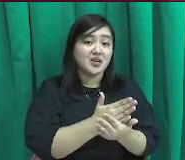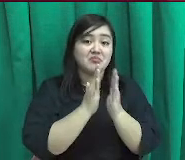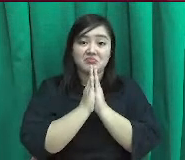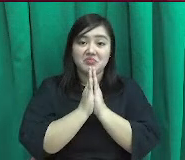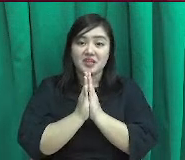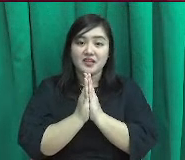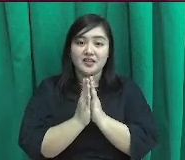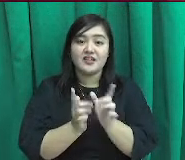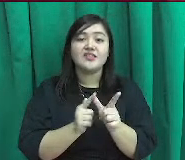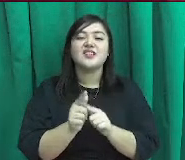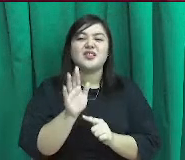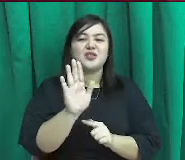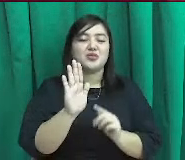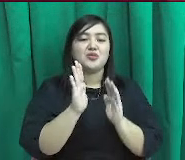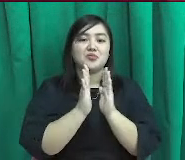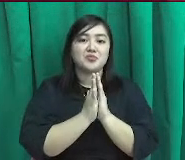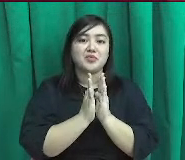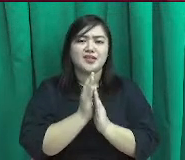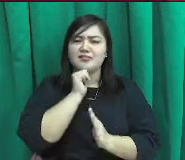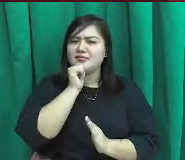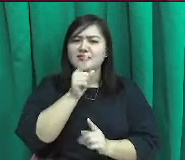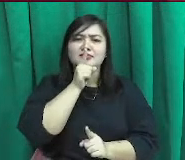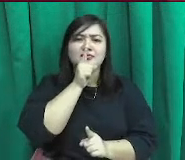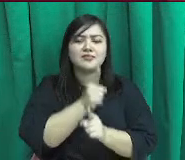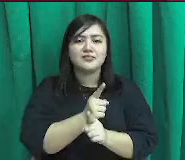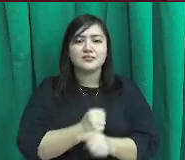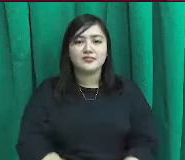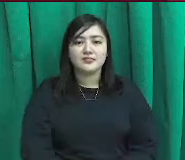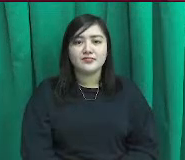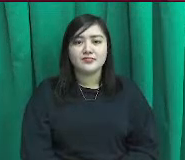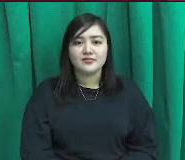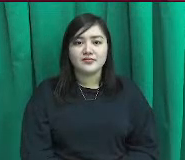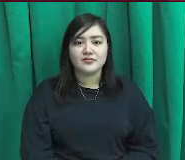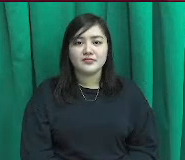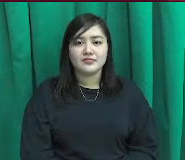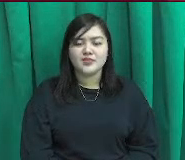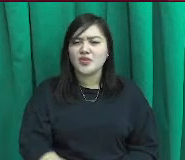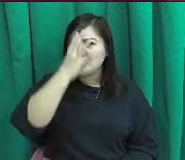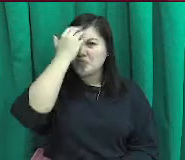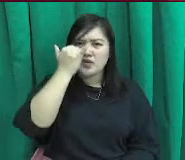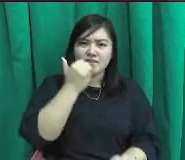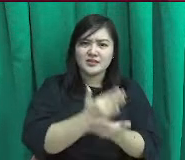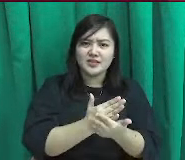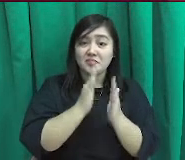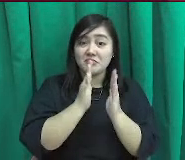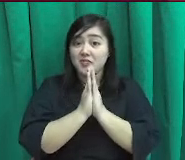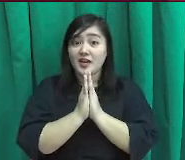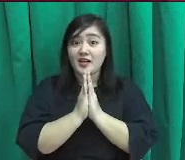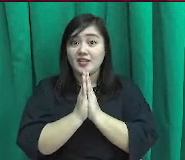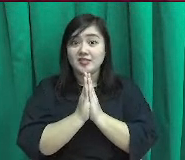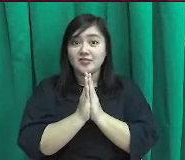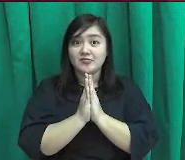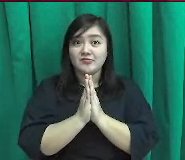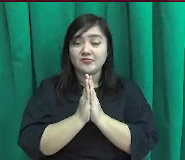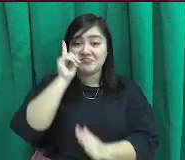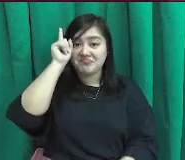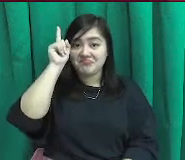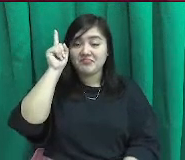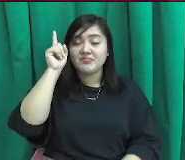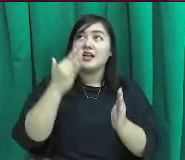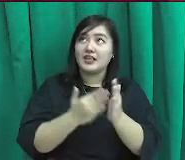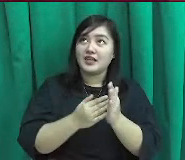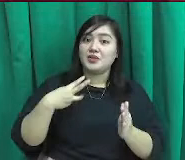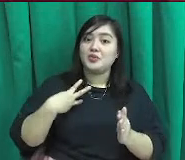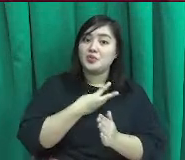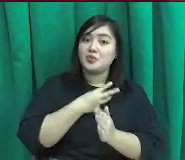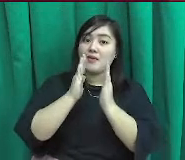see, bakit kayo nanalangin, tapos i-give up din kayo? Sino ba yung pinapanalangin na natin? Kanino ba tayo nananalangin? Sa Diyos. Therefore, kung gumive up